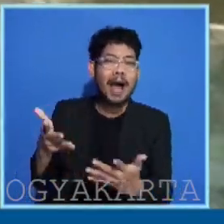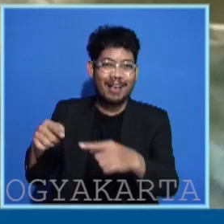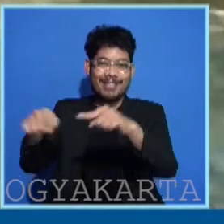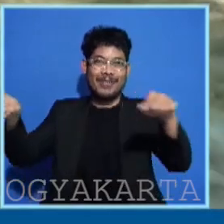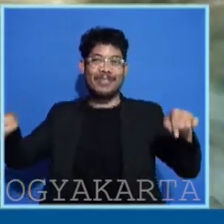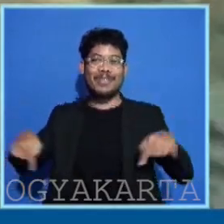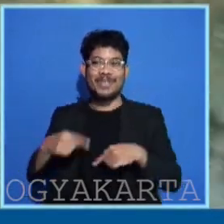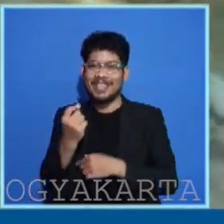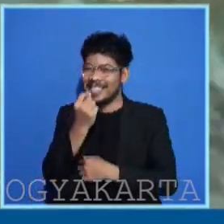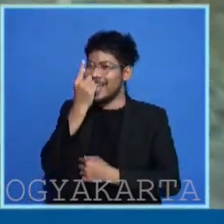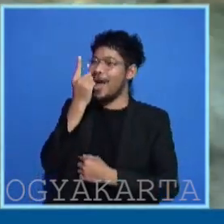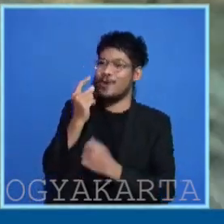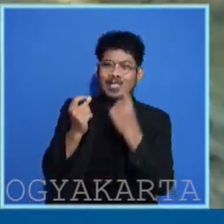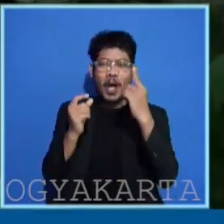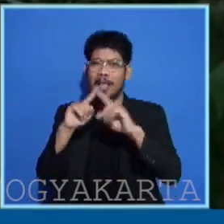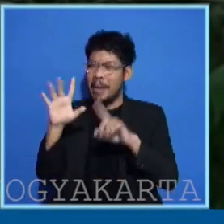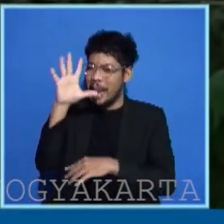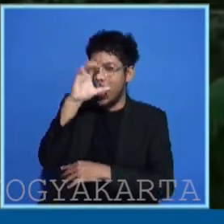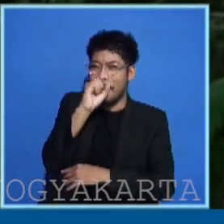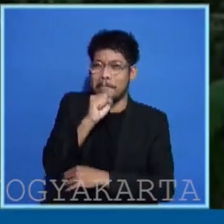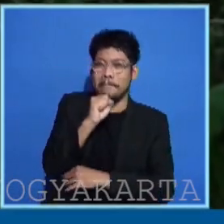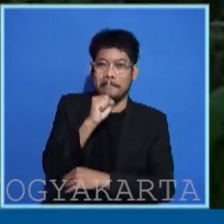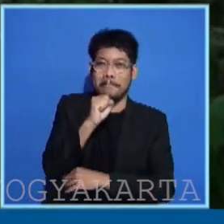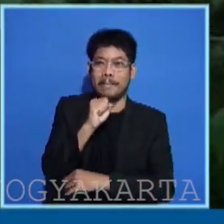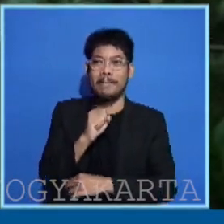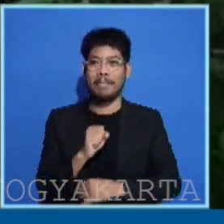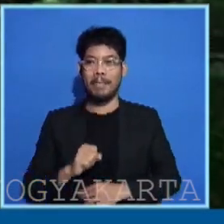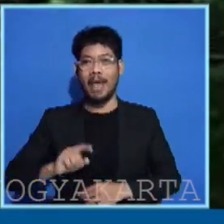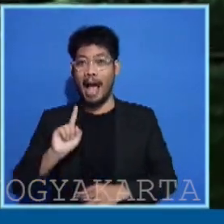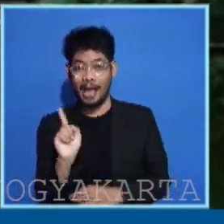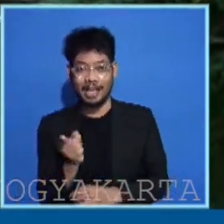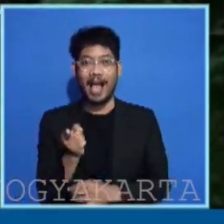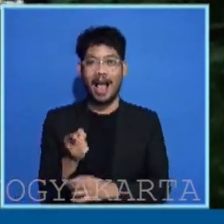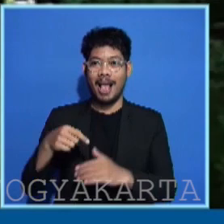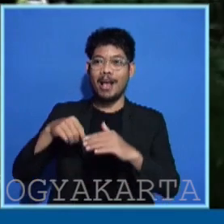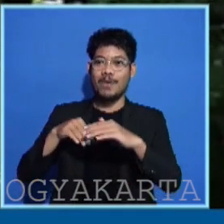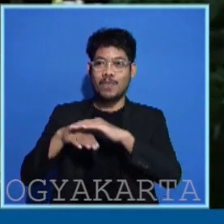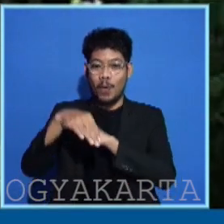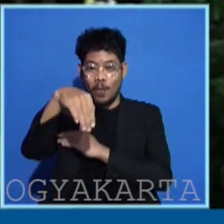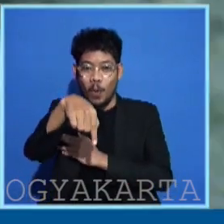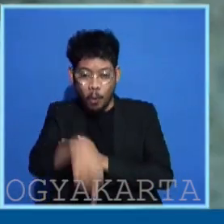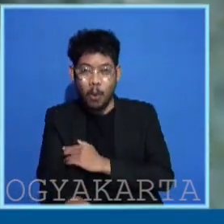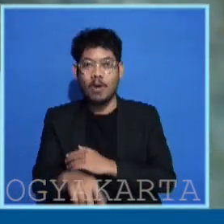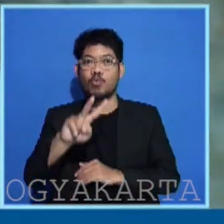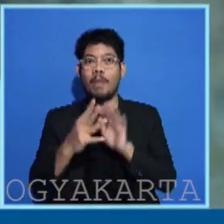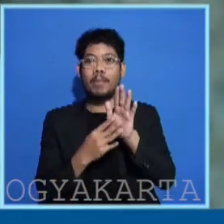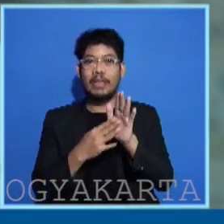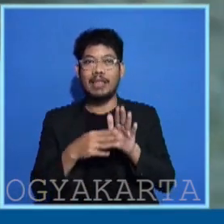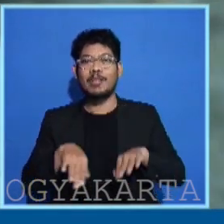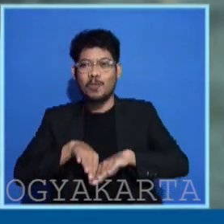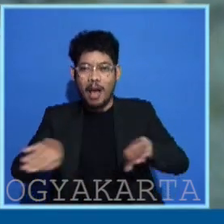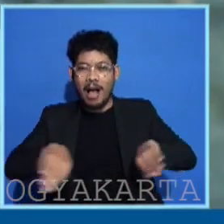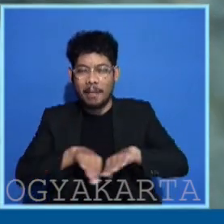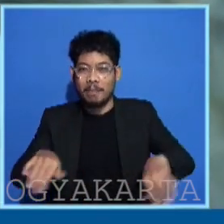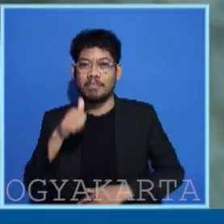toska. Blumbang menika lebetipun utawis 20 meter. Para pelancong ingkang badhe lelumban ing papan menika ugi